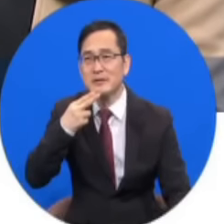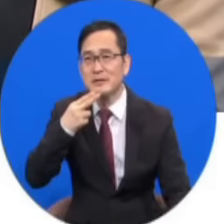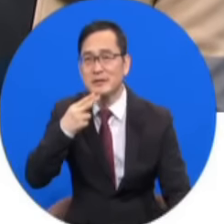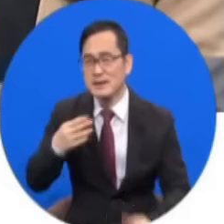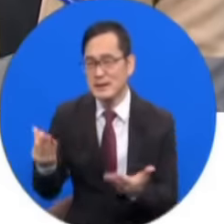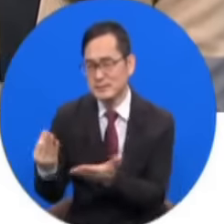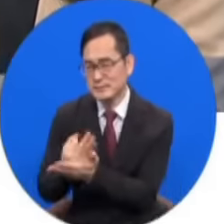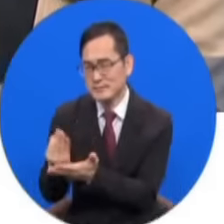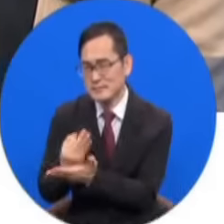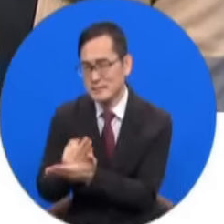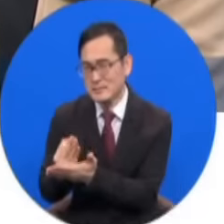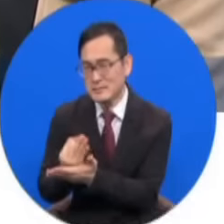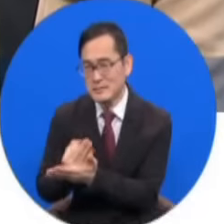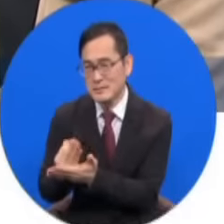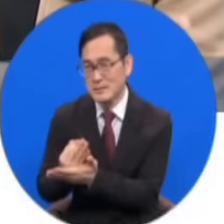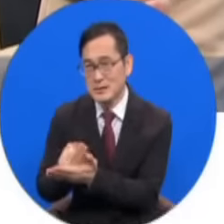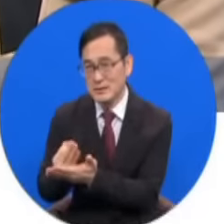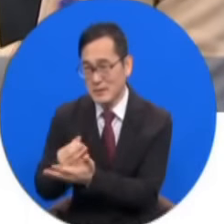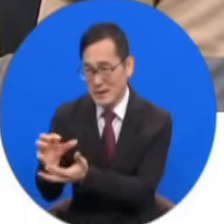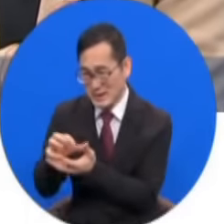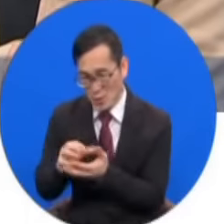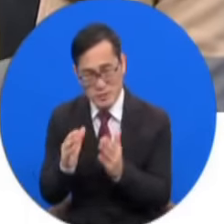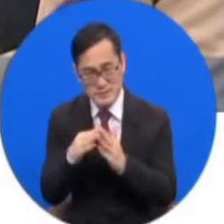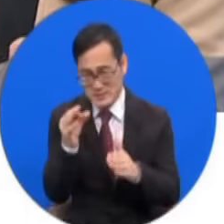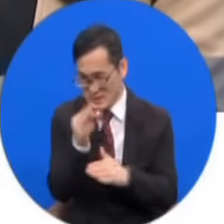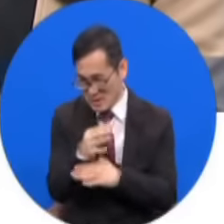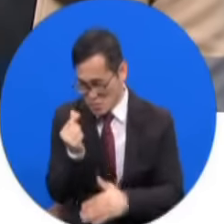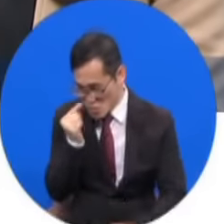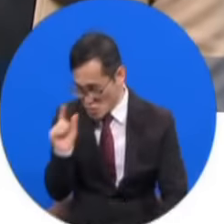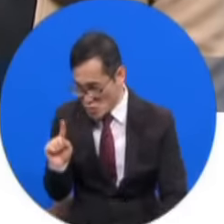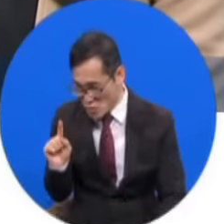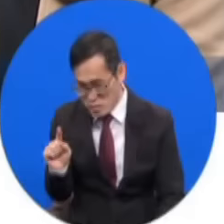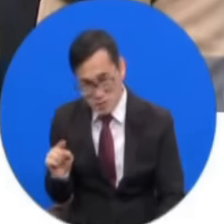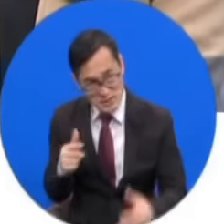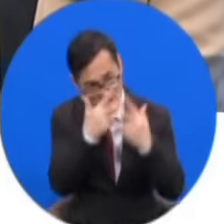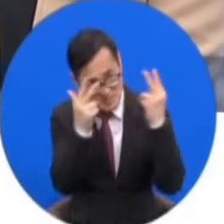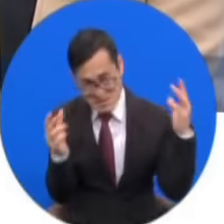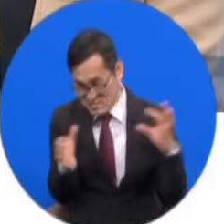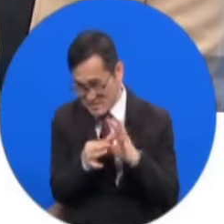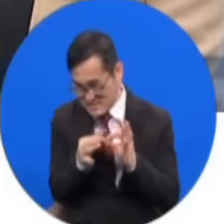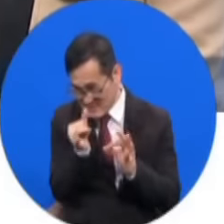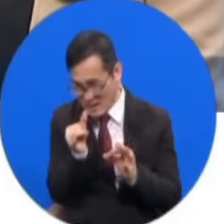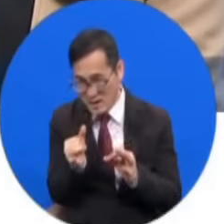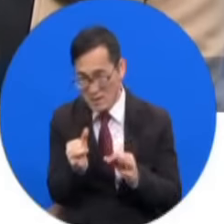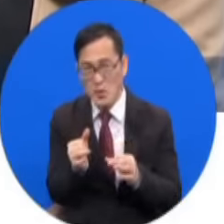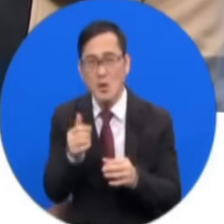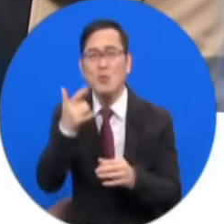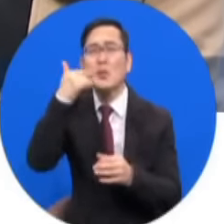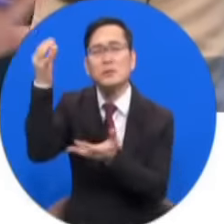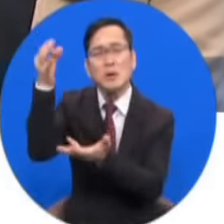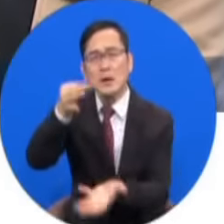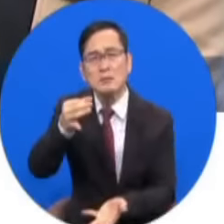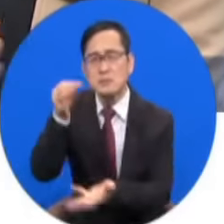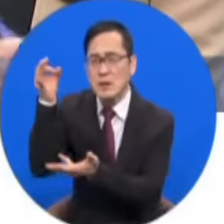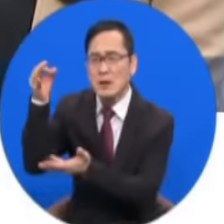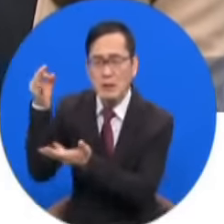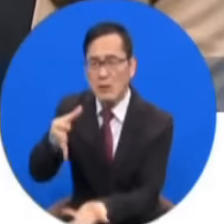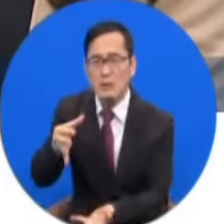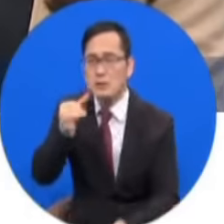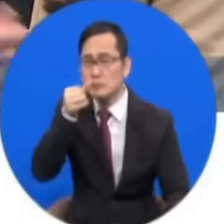만을 가지고이 정도의 재산 형성은 무언가 이재명 대표 부부와 연관이 있는 건 아니냐 이렇게 하는 것은 저는 과도한 억측이다 사실 그렇게